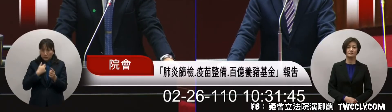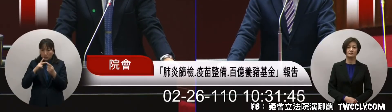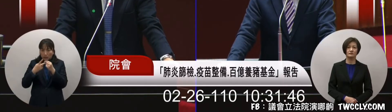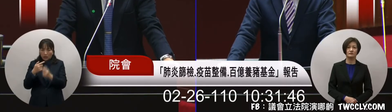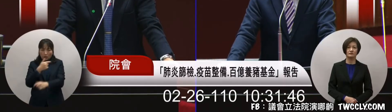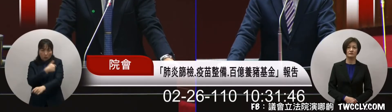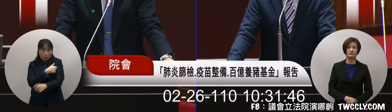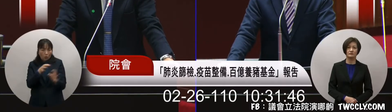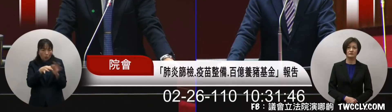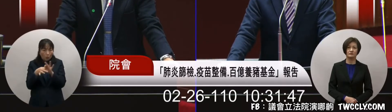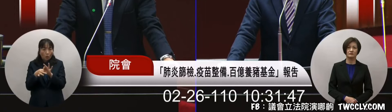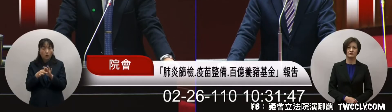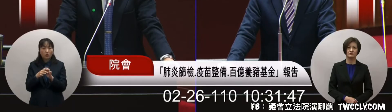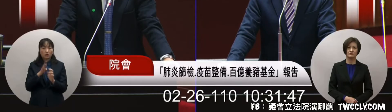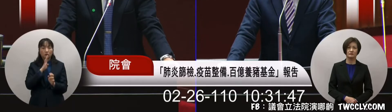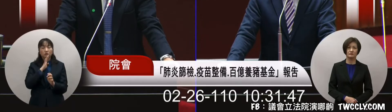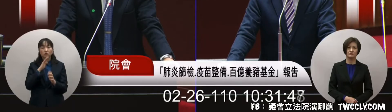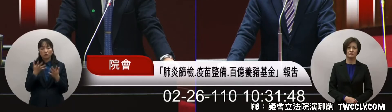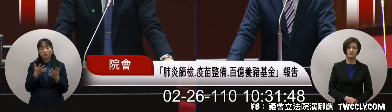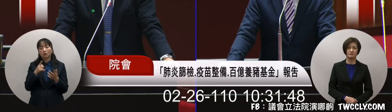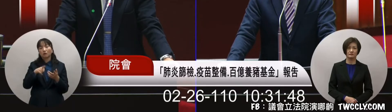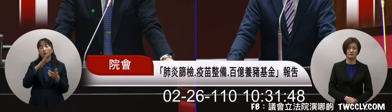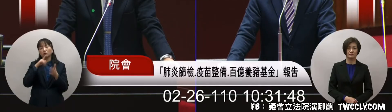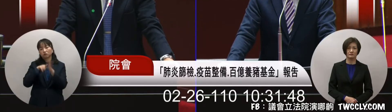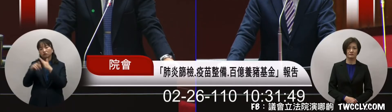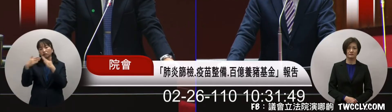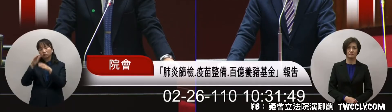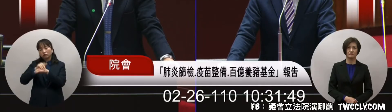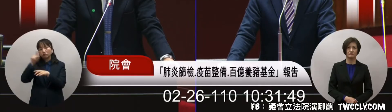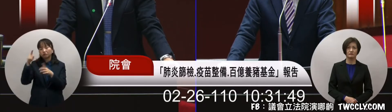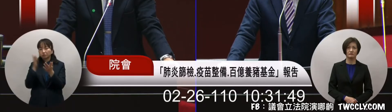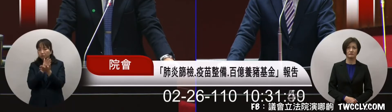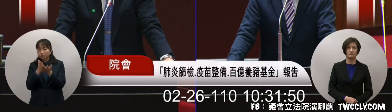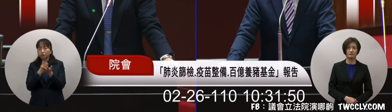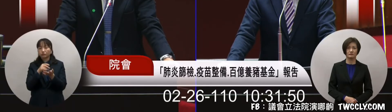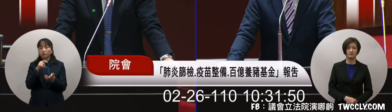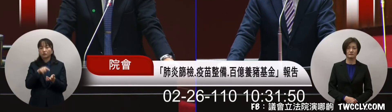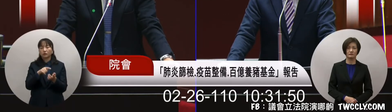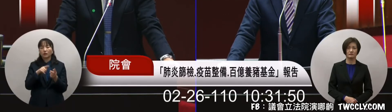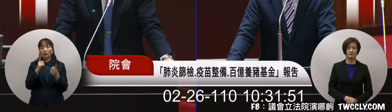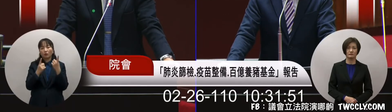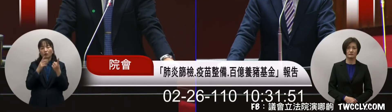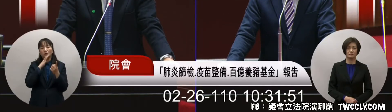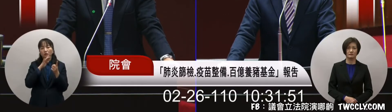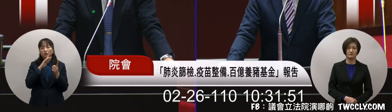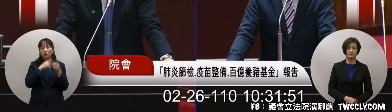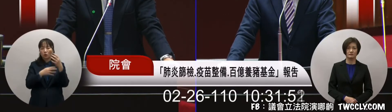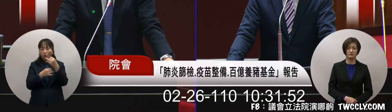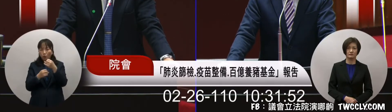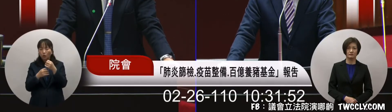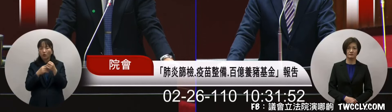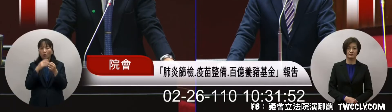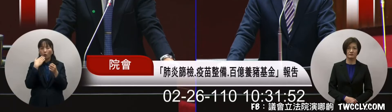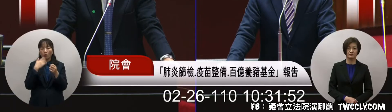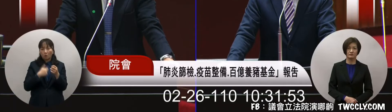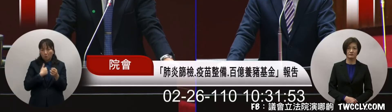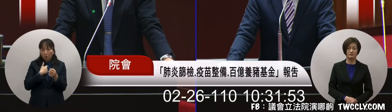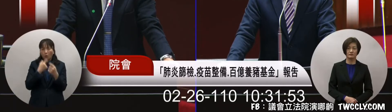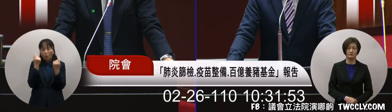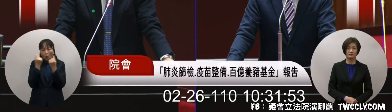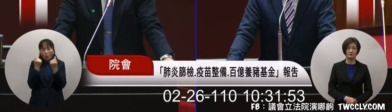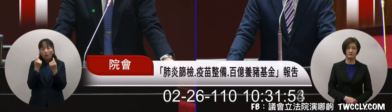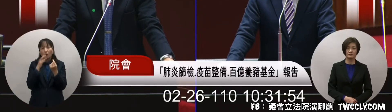苗有相关，好，那就要专家来判断，因为大部分在就是持续上有相关就会被怀疑